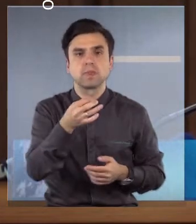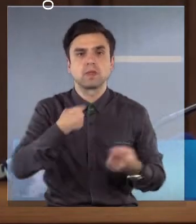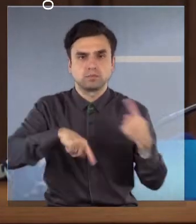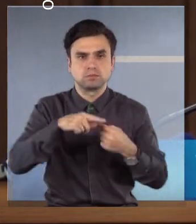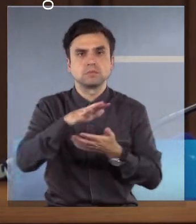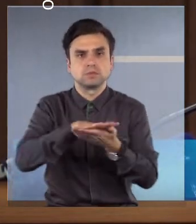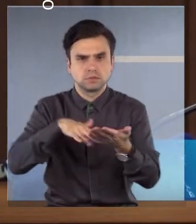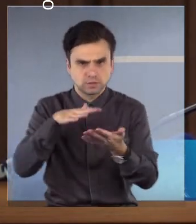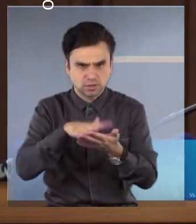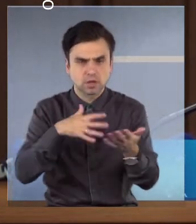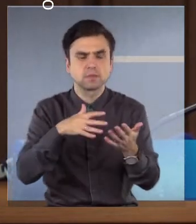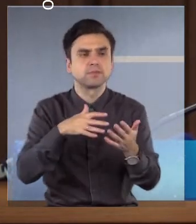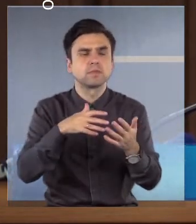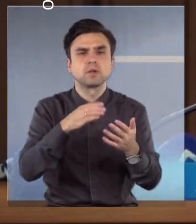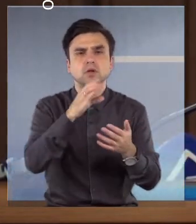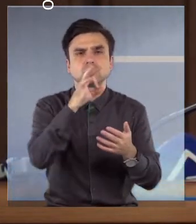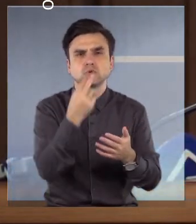дім, і відшкодування